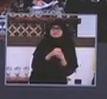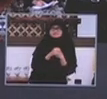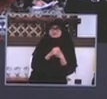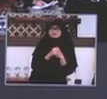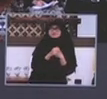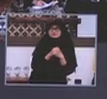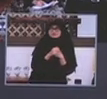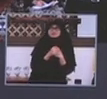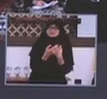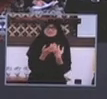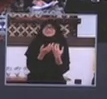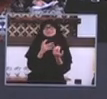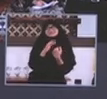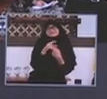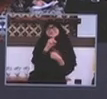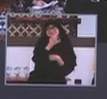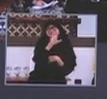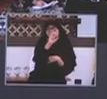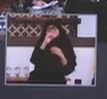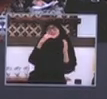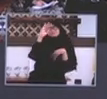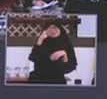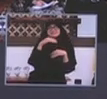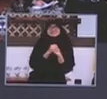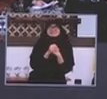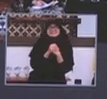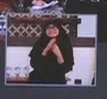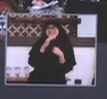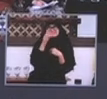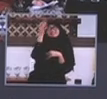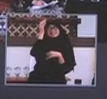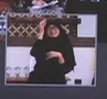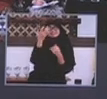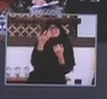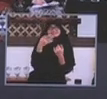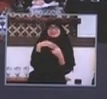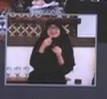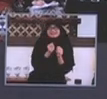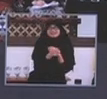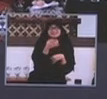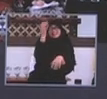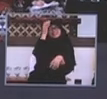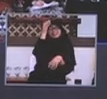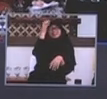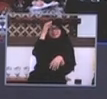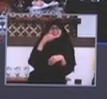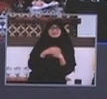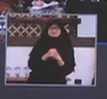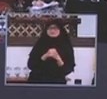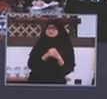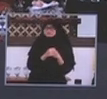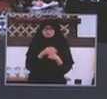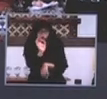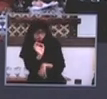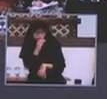Ya, kita 100-an lebih lah. Harganya nggak tahu. Oh, belum tahu. Belum tahu, Pak. Nah,